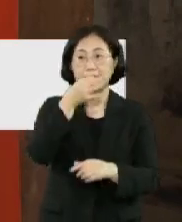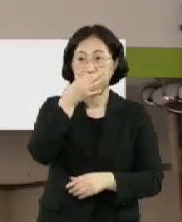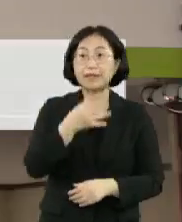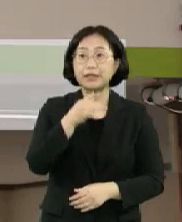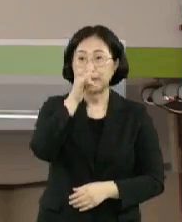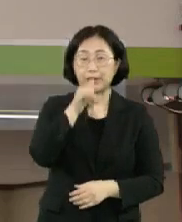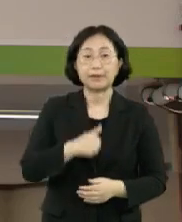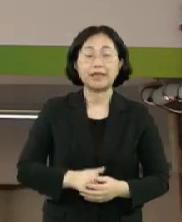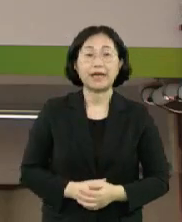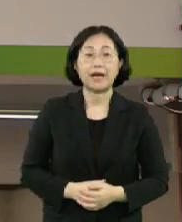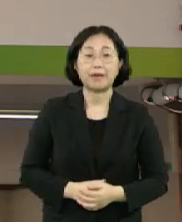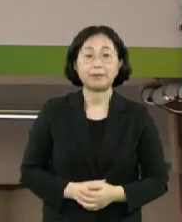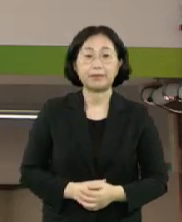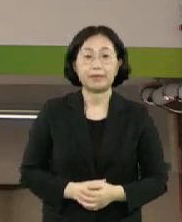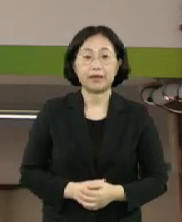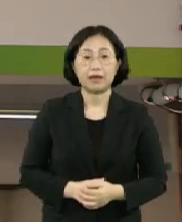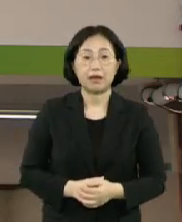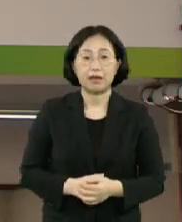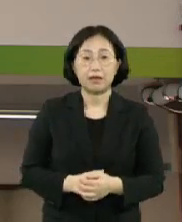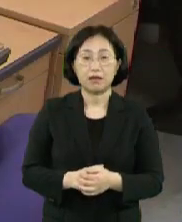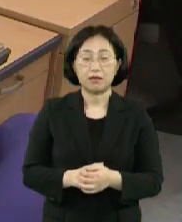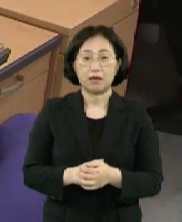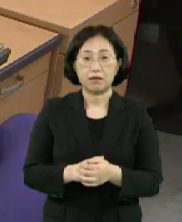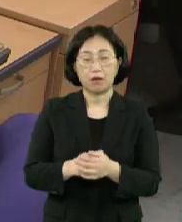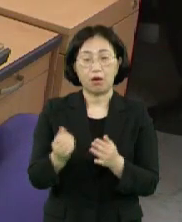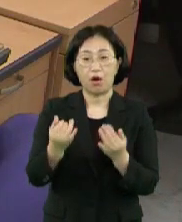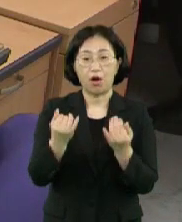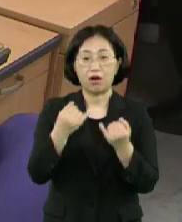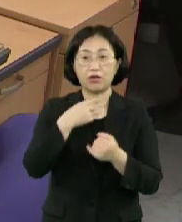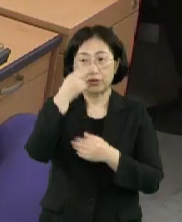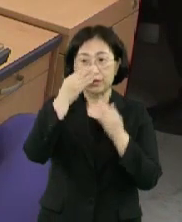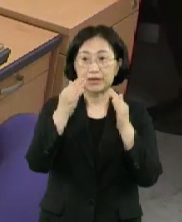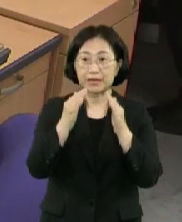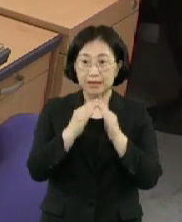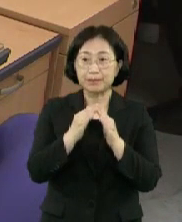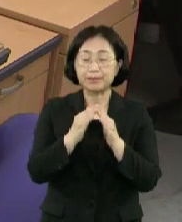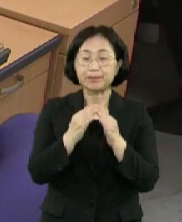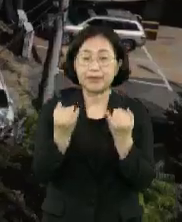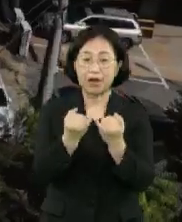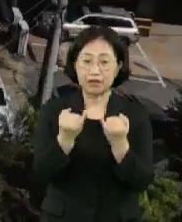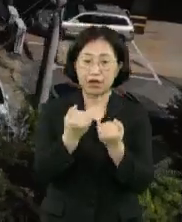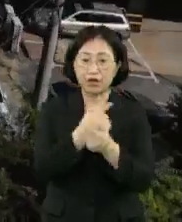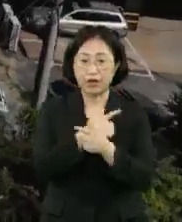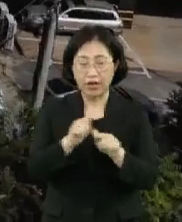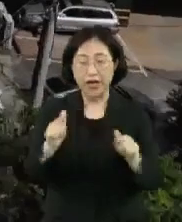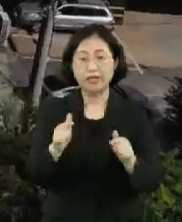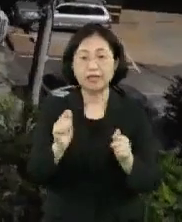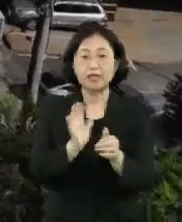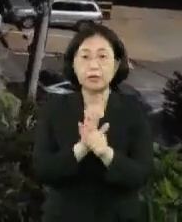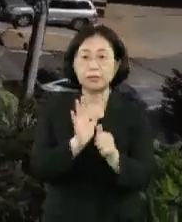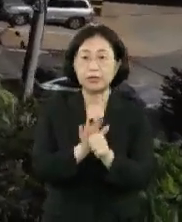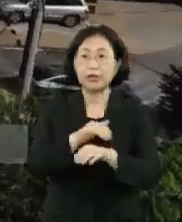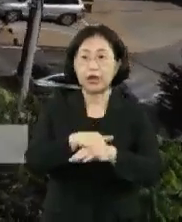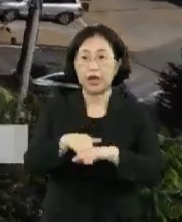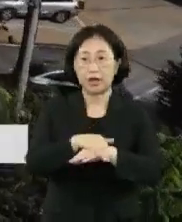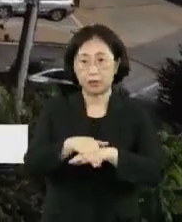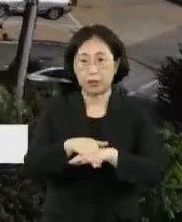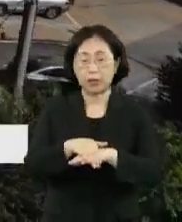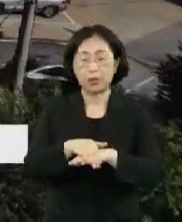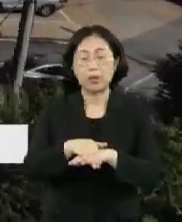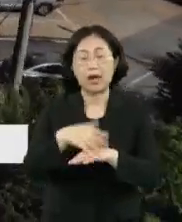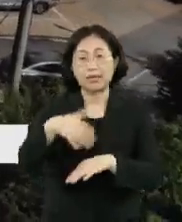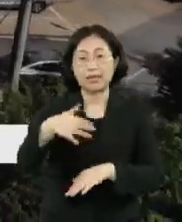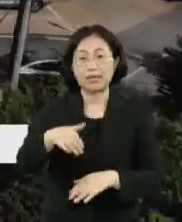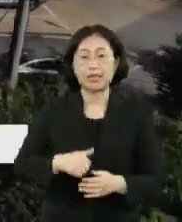있죠. 특히 탈성매매 여성 지원과 쇠퇴된 지역경제 활성화 대책도 쉽지 않은 과제입니다.